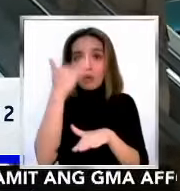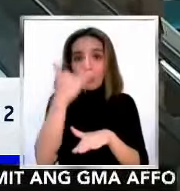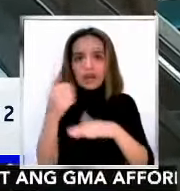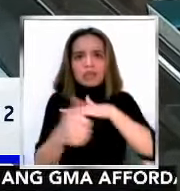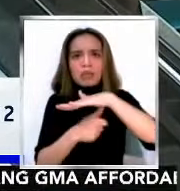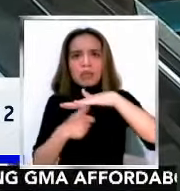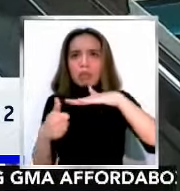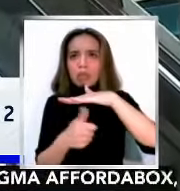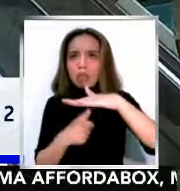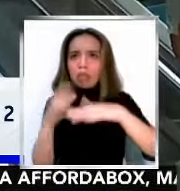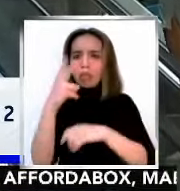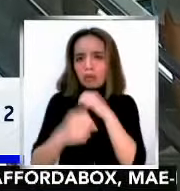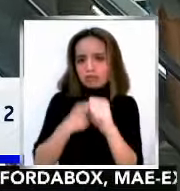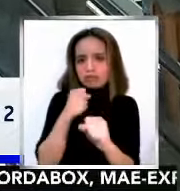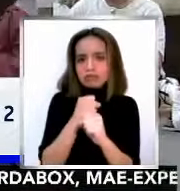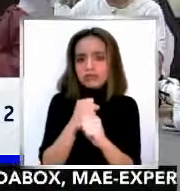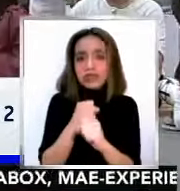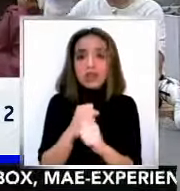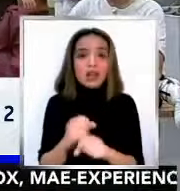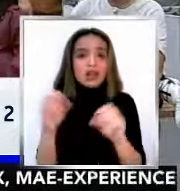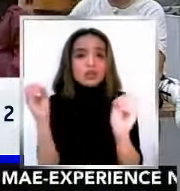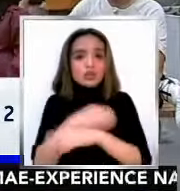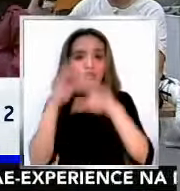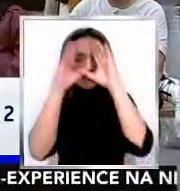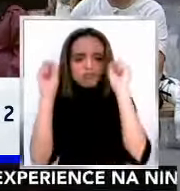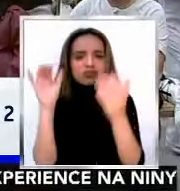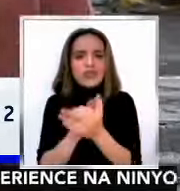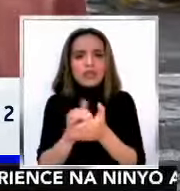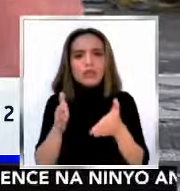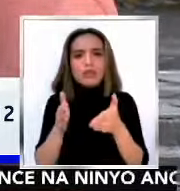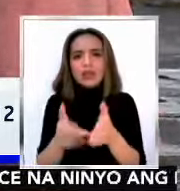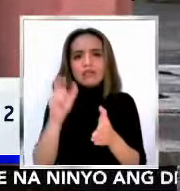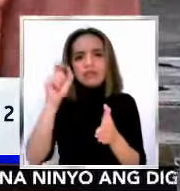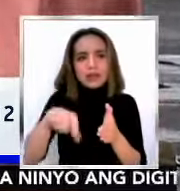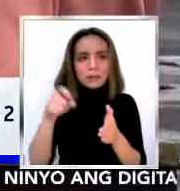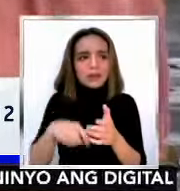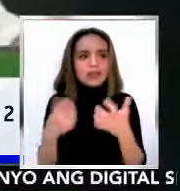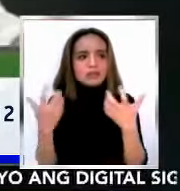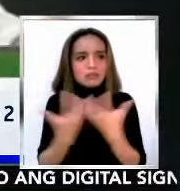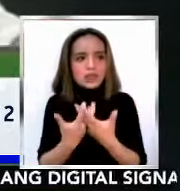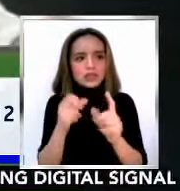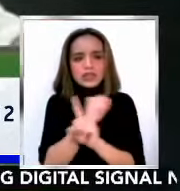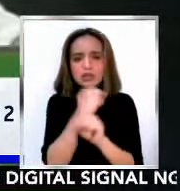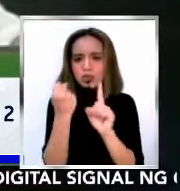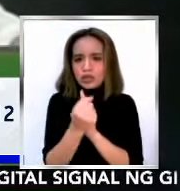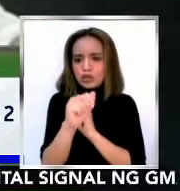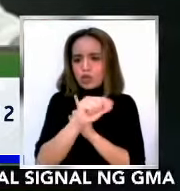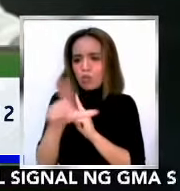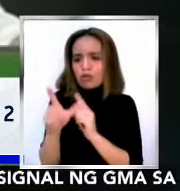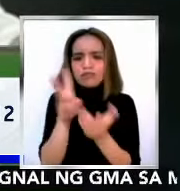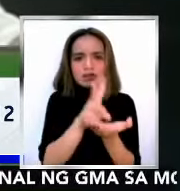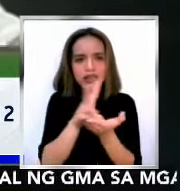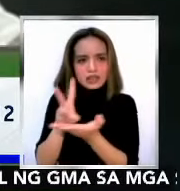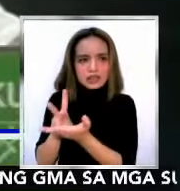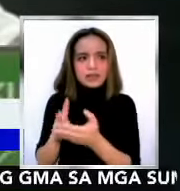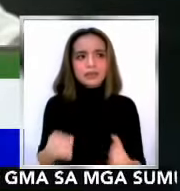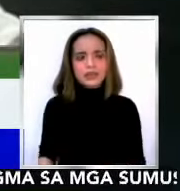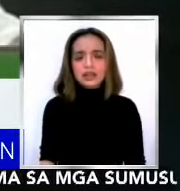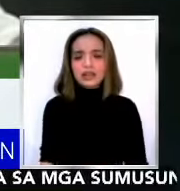ng palasyo, mungkahi ito ng Pangulo at dapat iayon sa sitwasyon ng bawat lugar. Ang panawagan ni